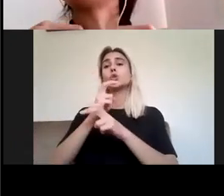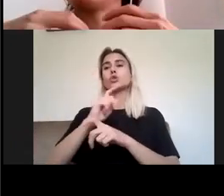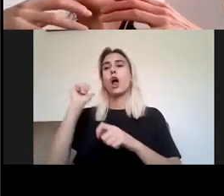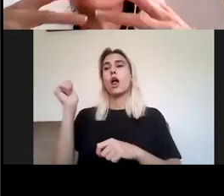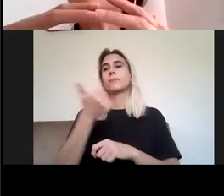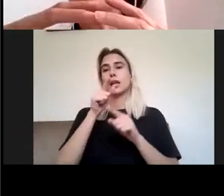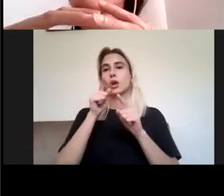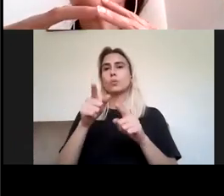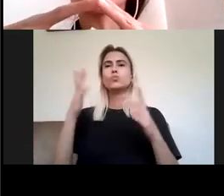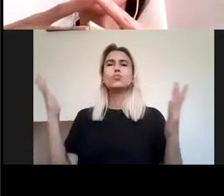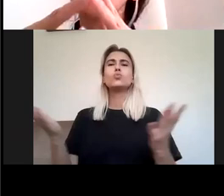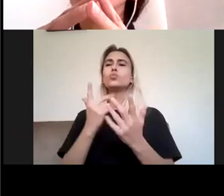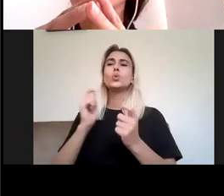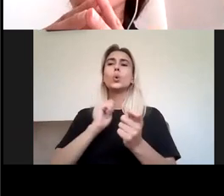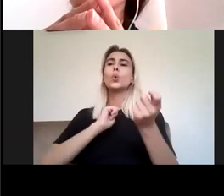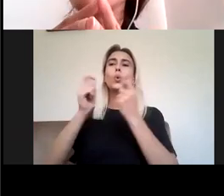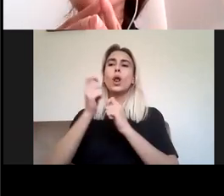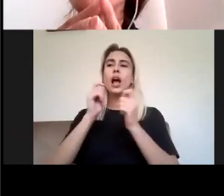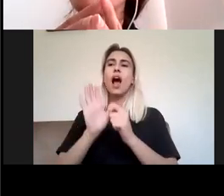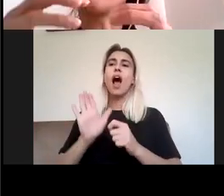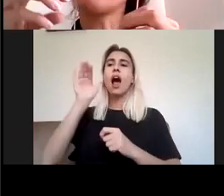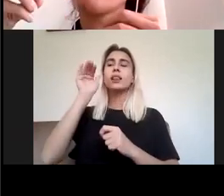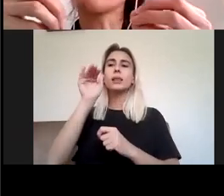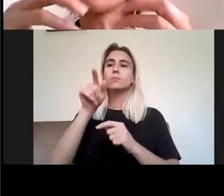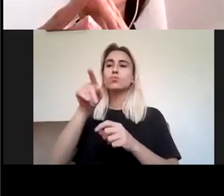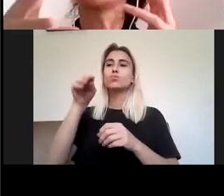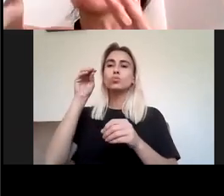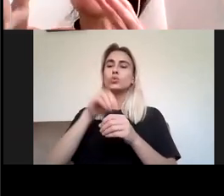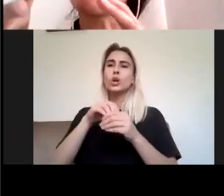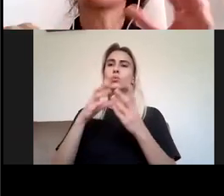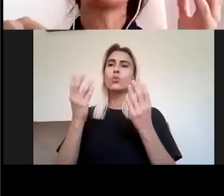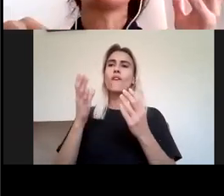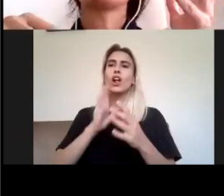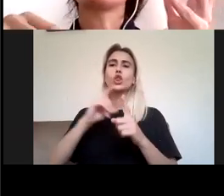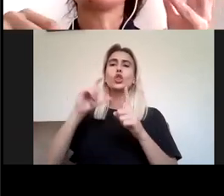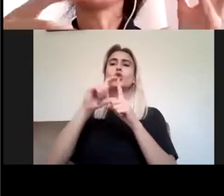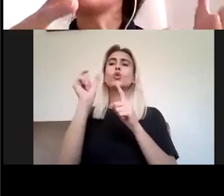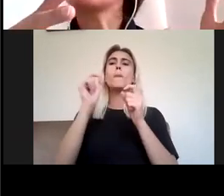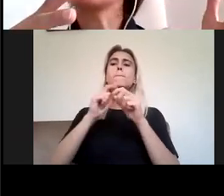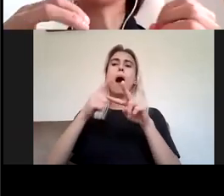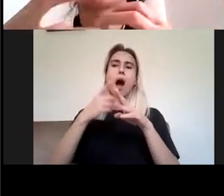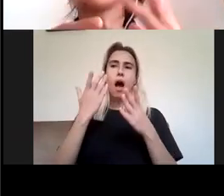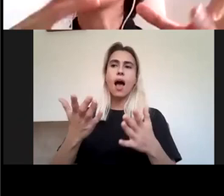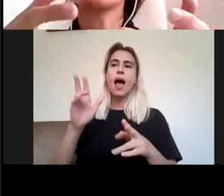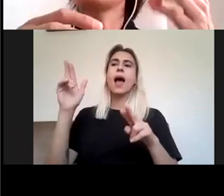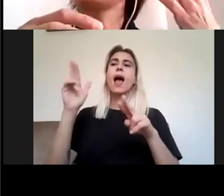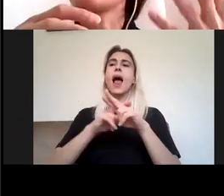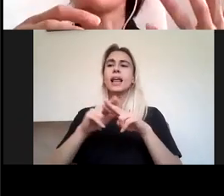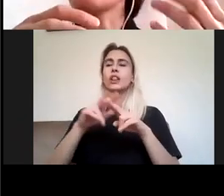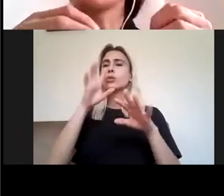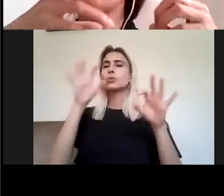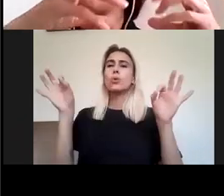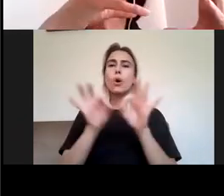sürü kullandığımız kaldırımlar üzerinde şeyler var. Biliyorsunuz işte dubalar var. İşte ya da elektrik ve doğalgazla